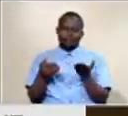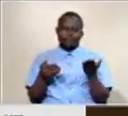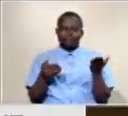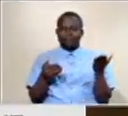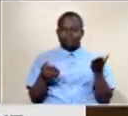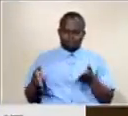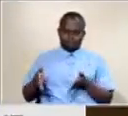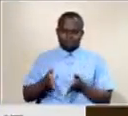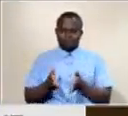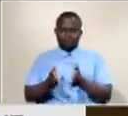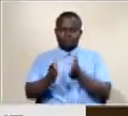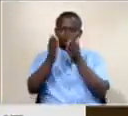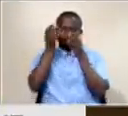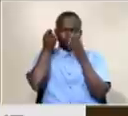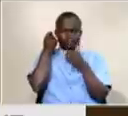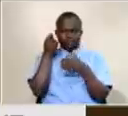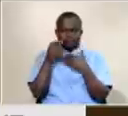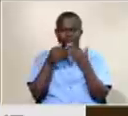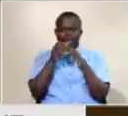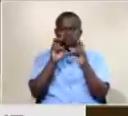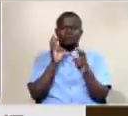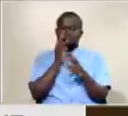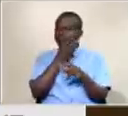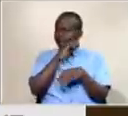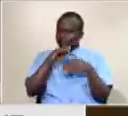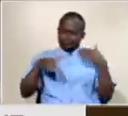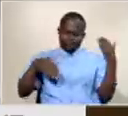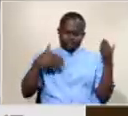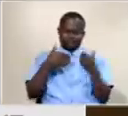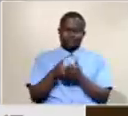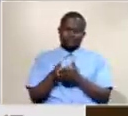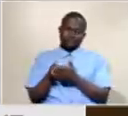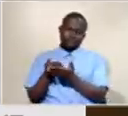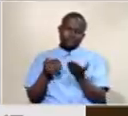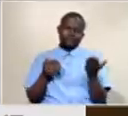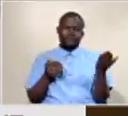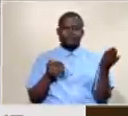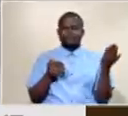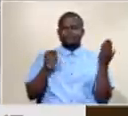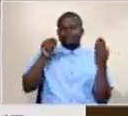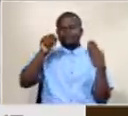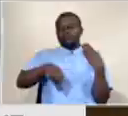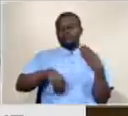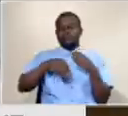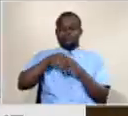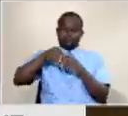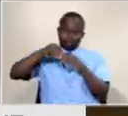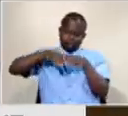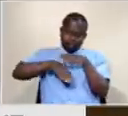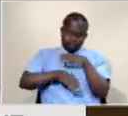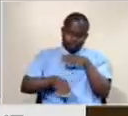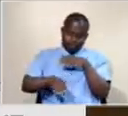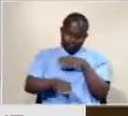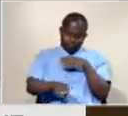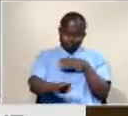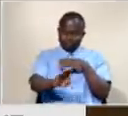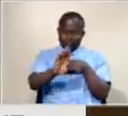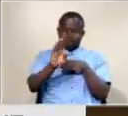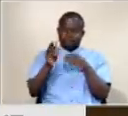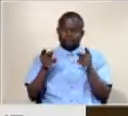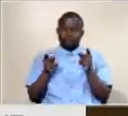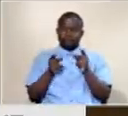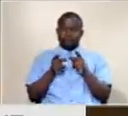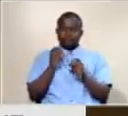hari nk'umuferege rero no kuvuga yuko amazi yose yayise aza muri no cave no kuvuga yuko